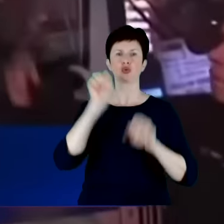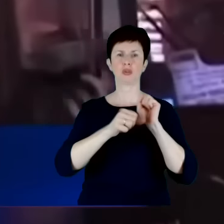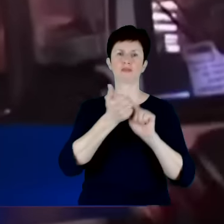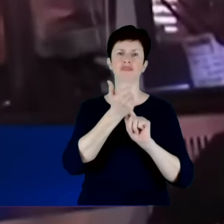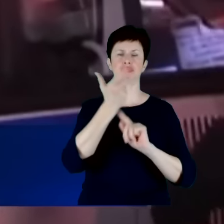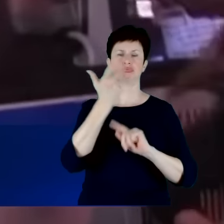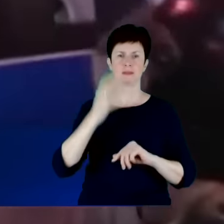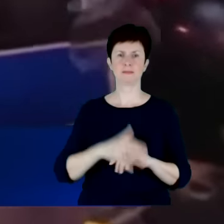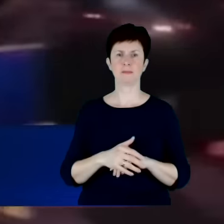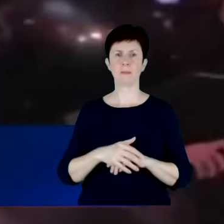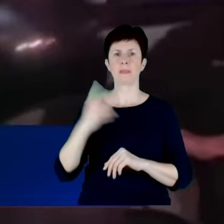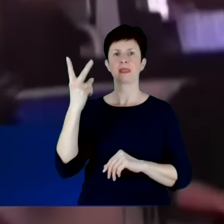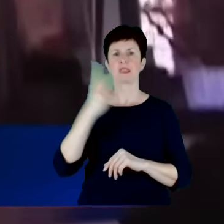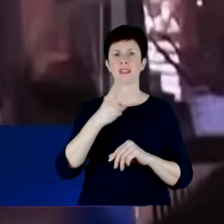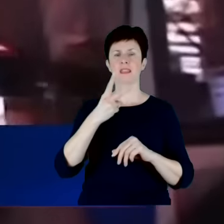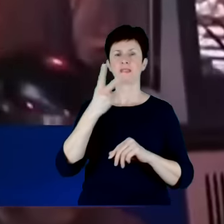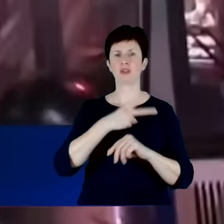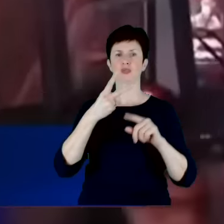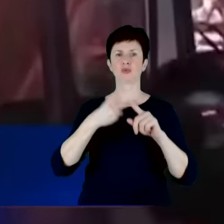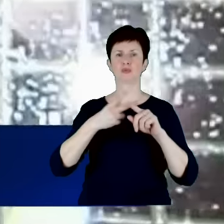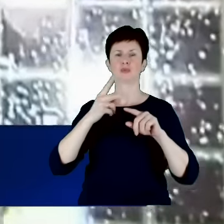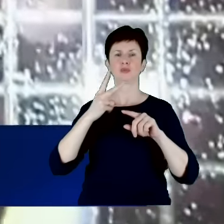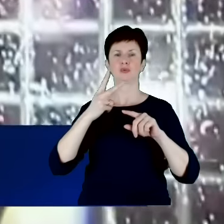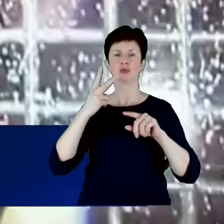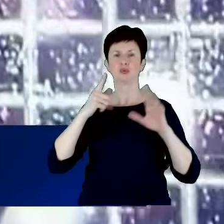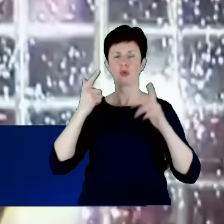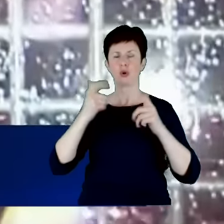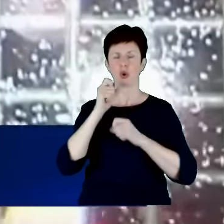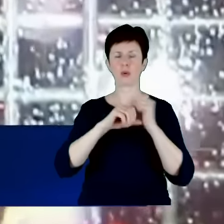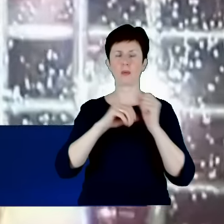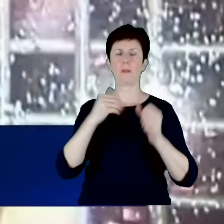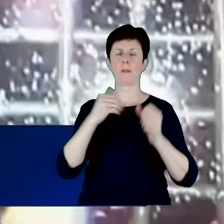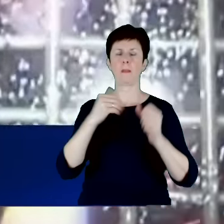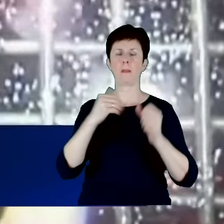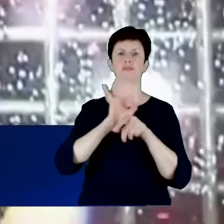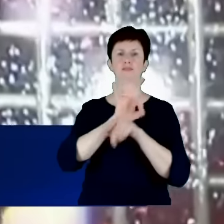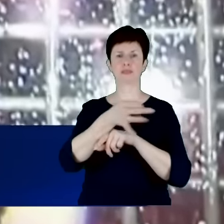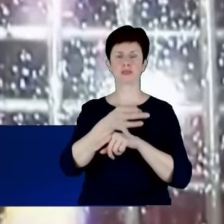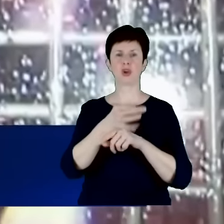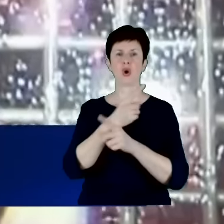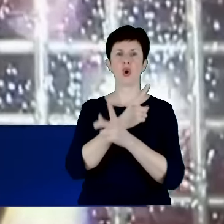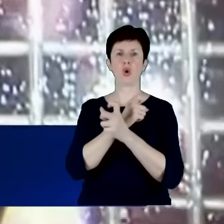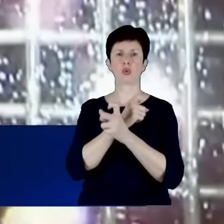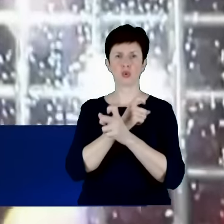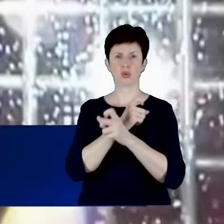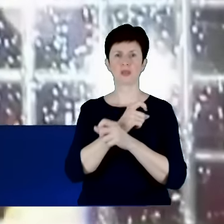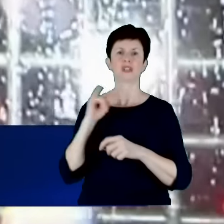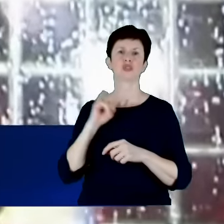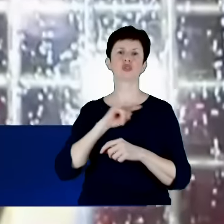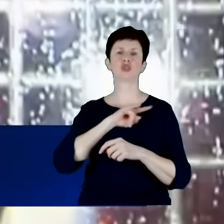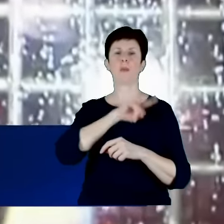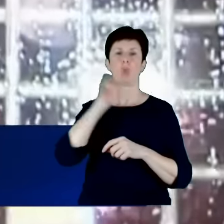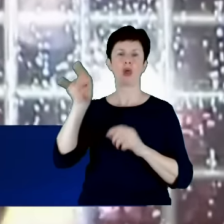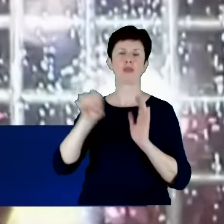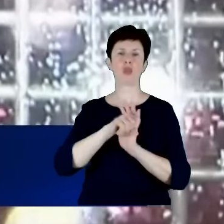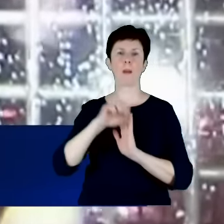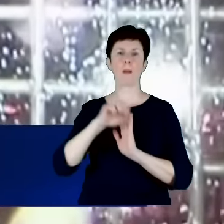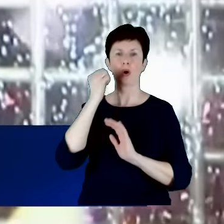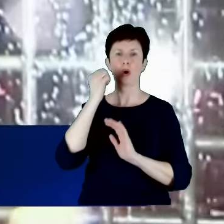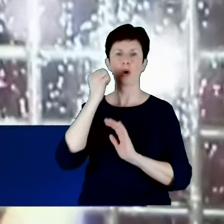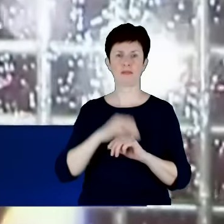sierpnia 2020 roku Nawalny został otruty na pokładzie samolotu lecącego z Tomska do Moskwy. Po